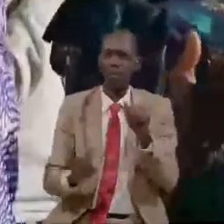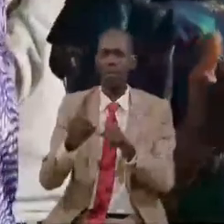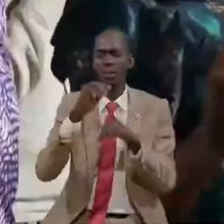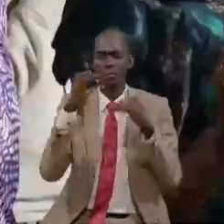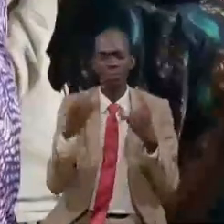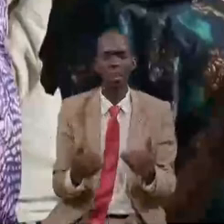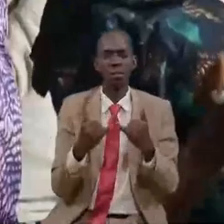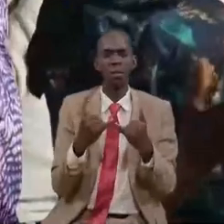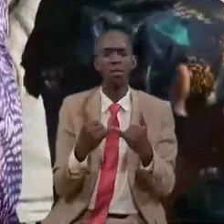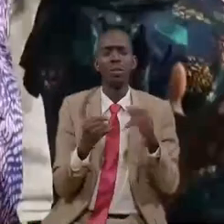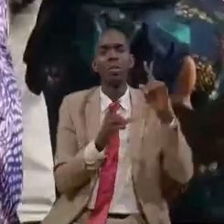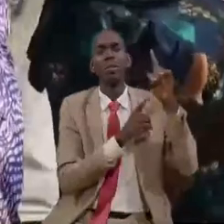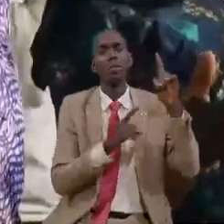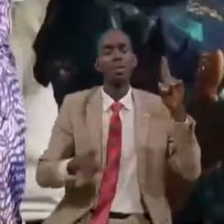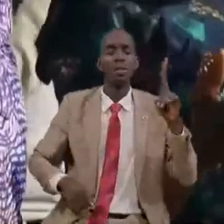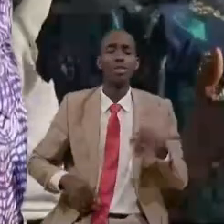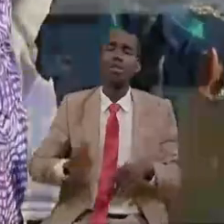Seigneur,